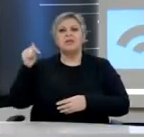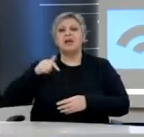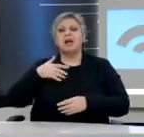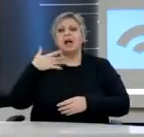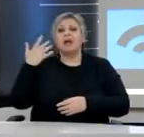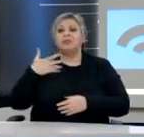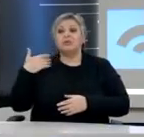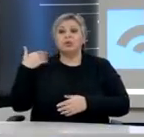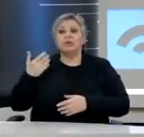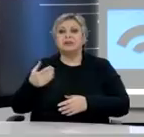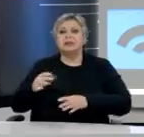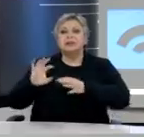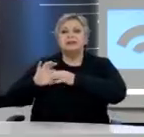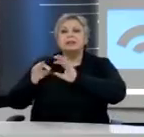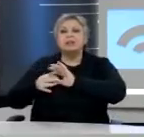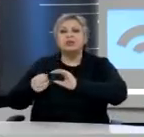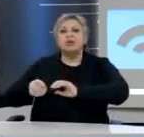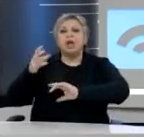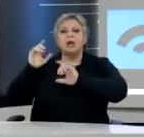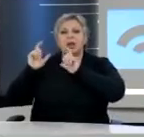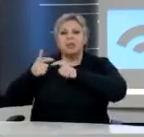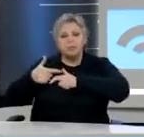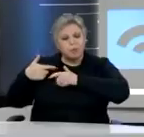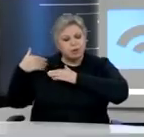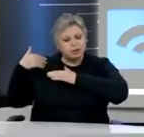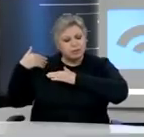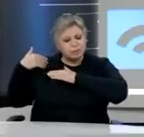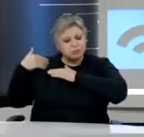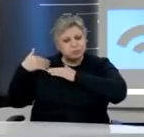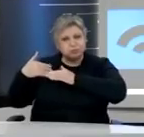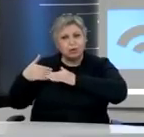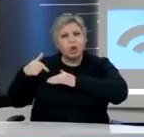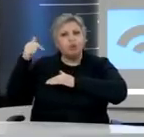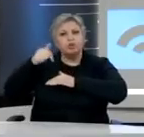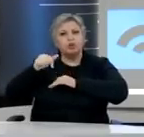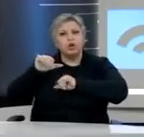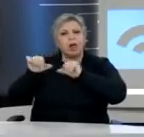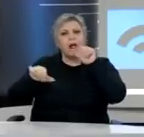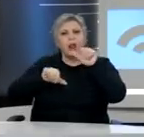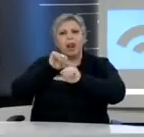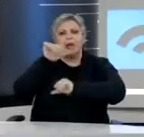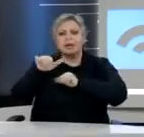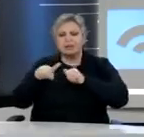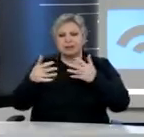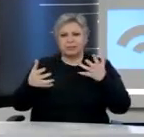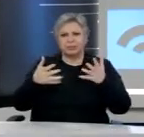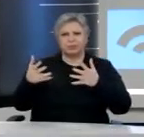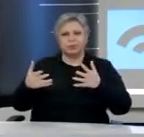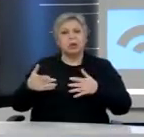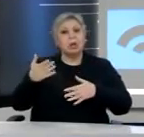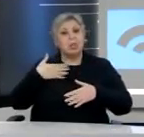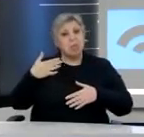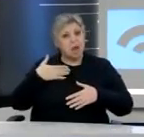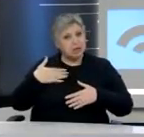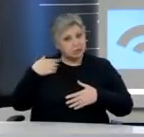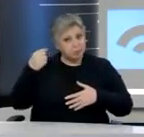του κόμματός σας και οδηγείτε σε διχασμό τον ελληνικό λαό. Ελάτε. Ελάτε. Πού θέλετε. Θέλετε στη δημόσια